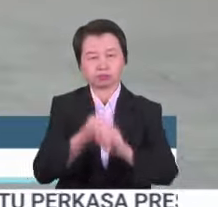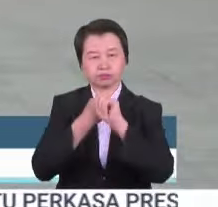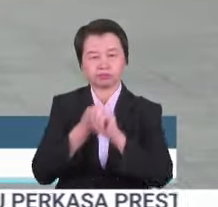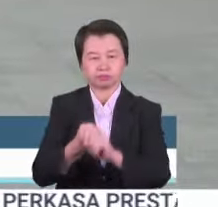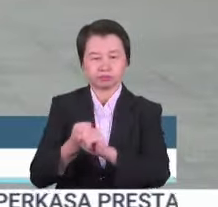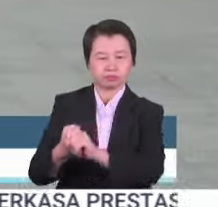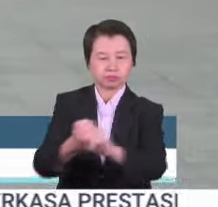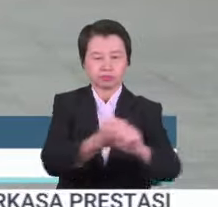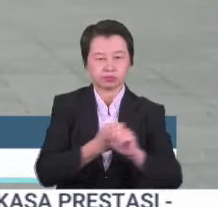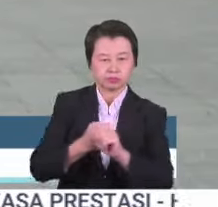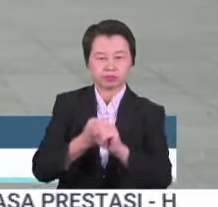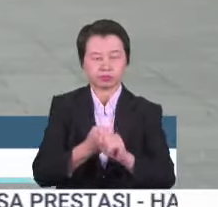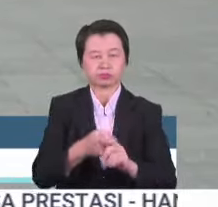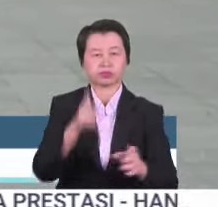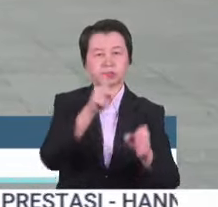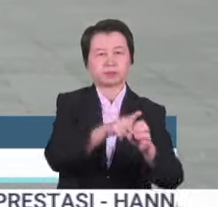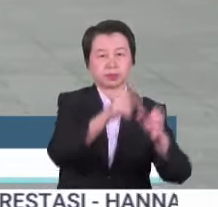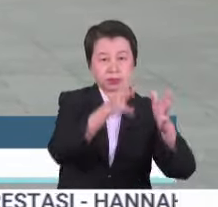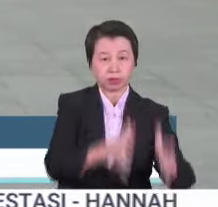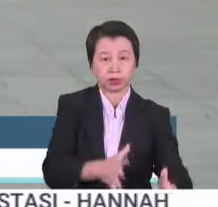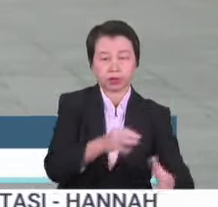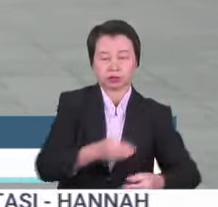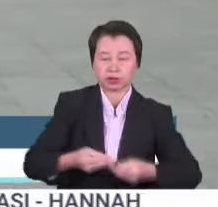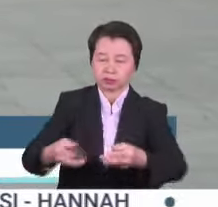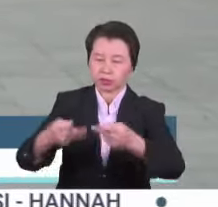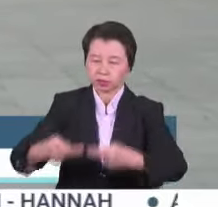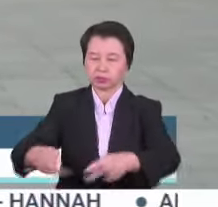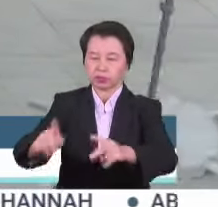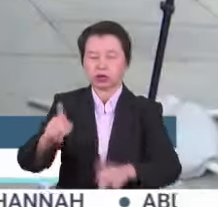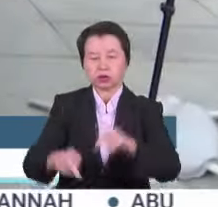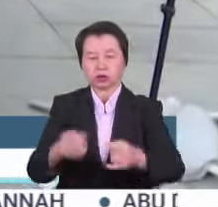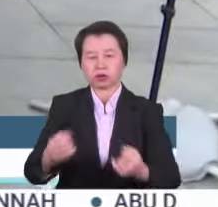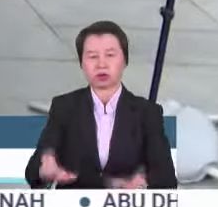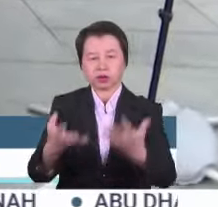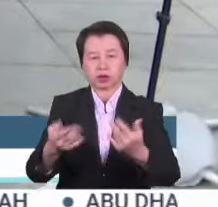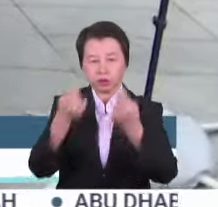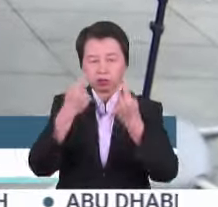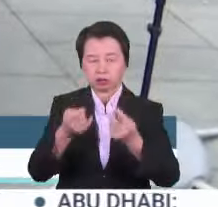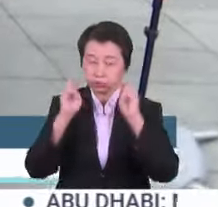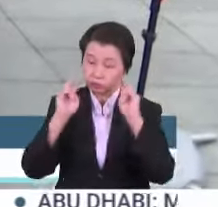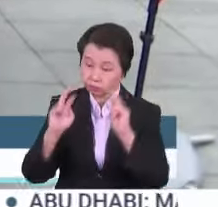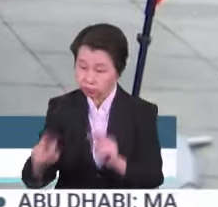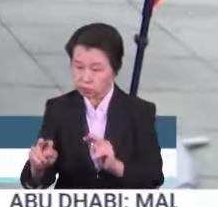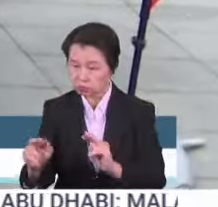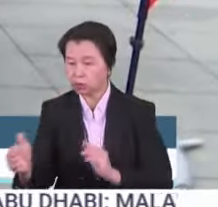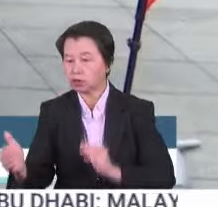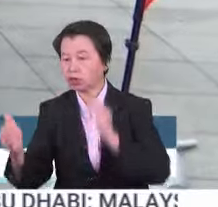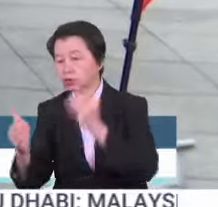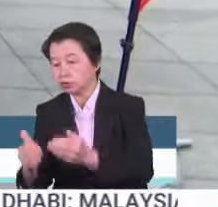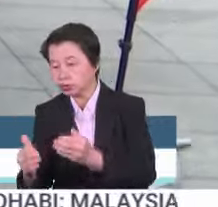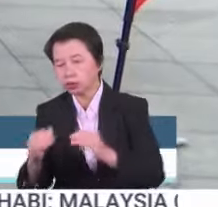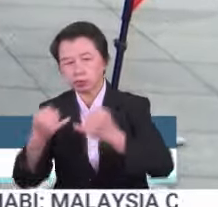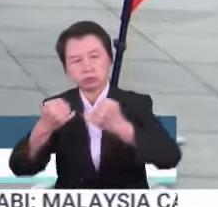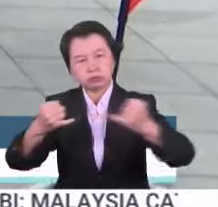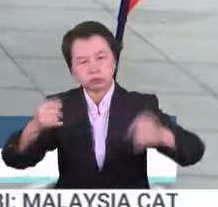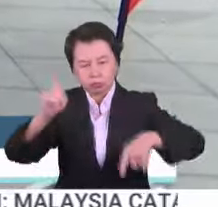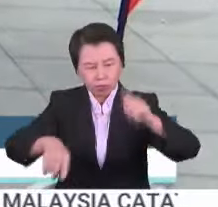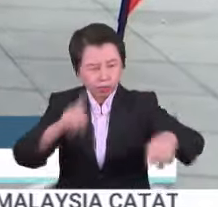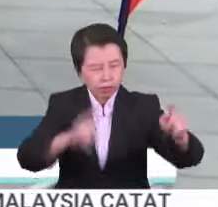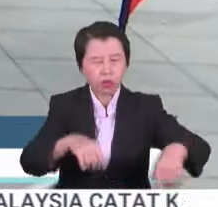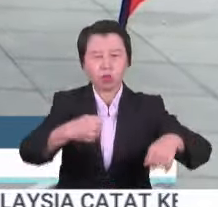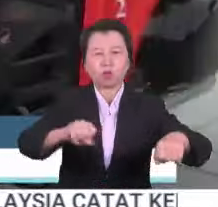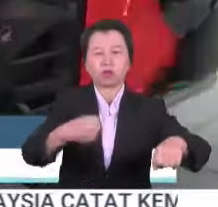silaturahim antara peserta selain memberi peluang kepada orang ramai untuk melihat dengan lebih dekat model motosikal yang